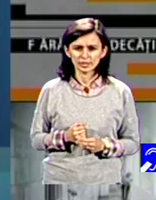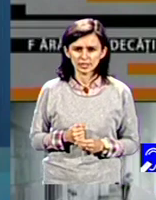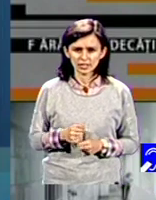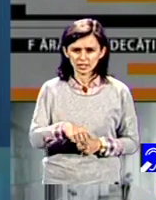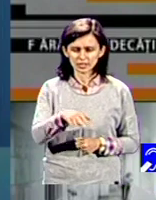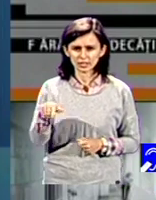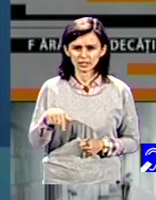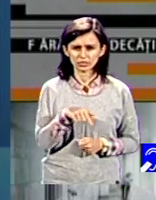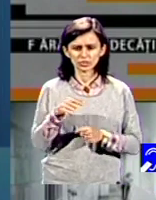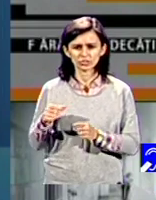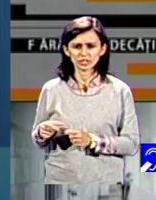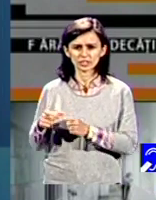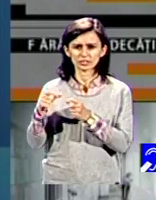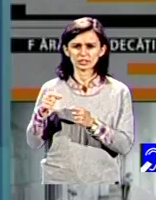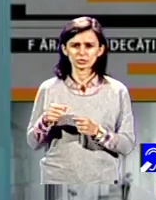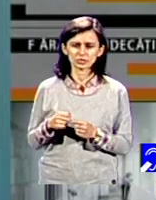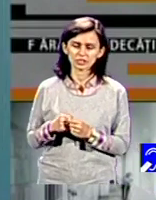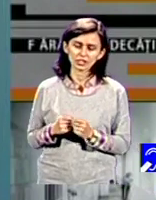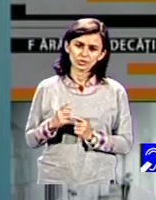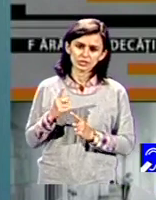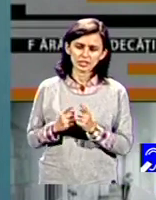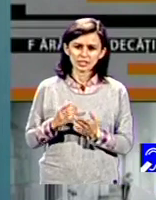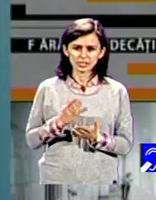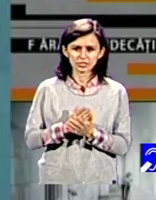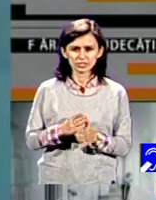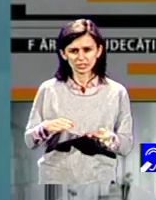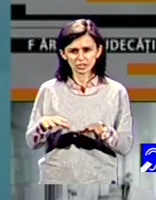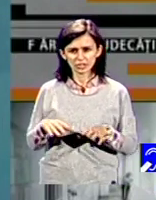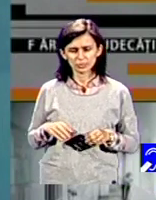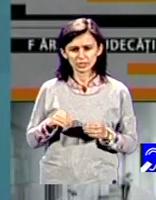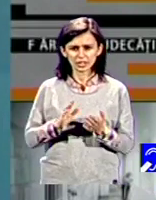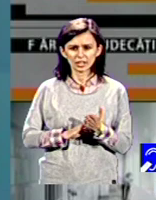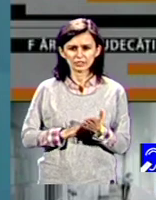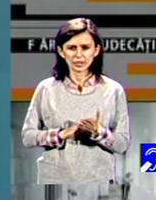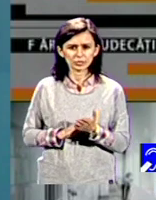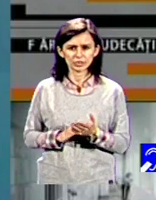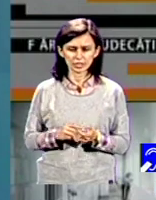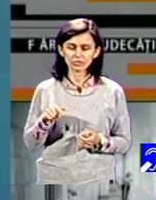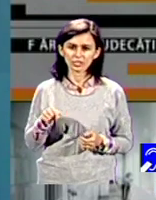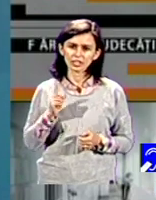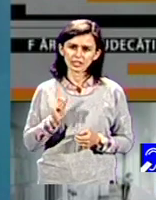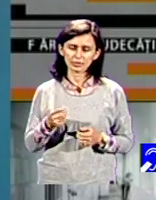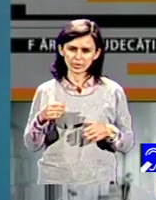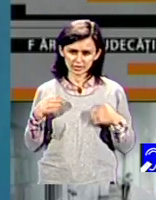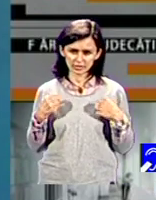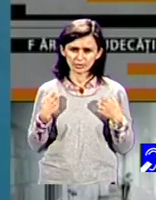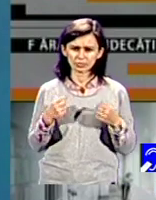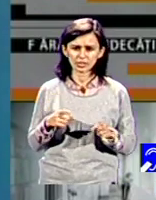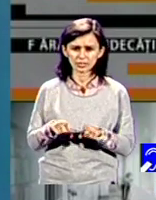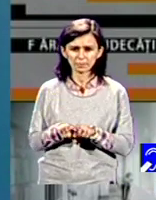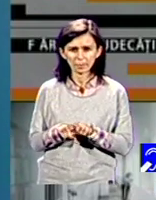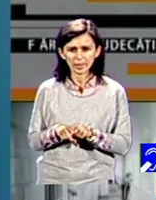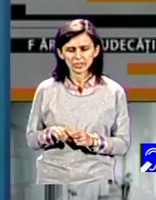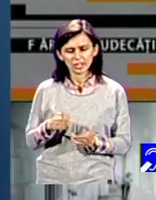noi și instituții o luare de poziție și o acceptarea faptului că și ele trebuie să se bucure de aceleași drepturi ca și